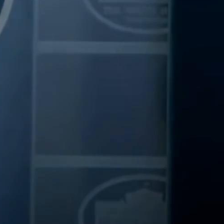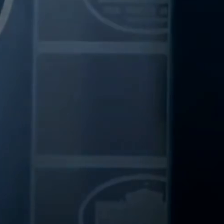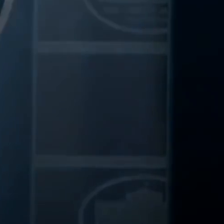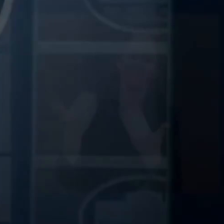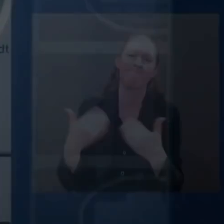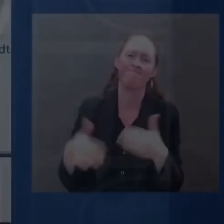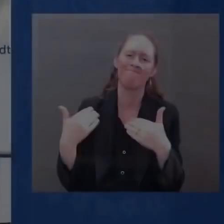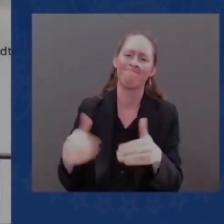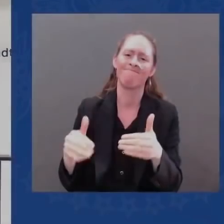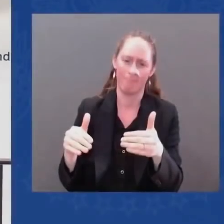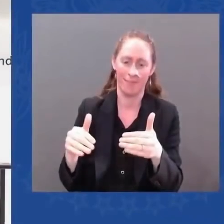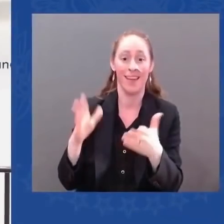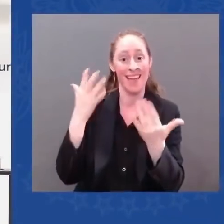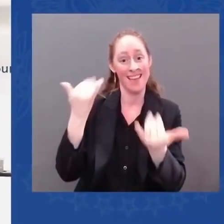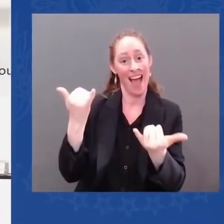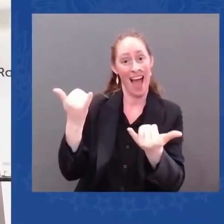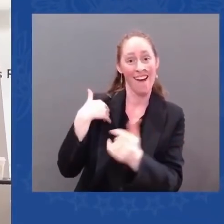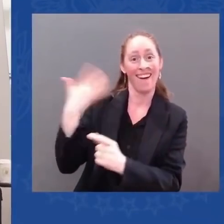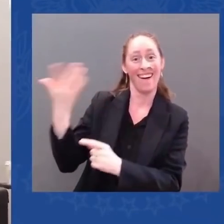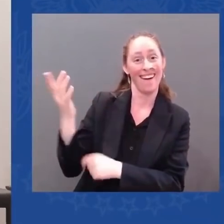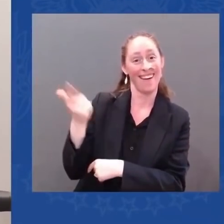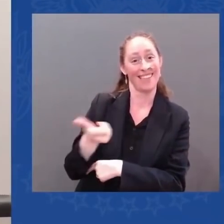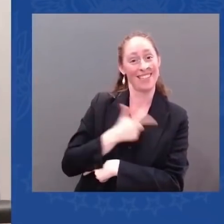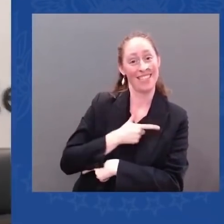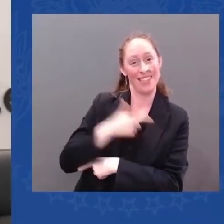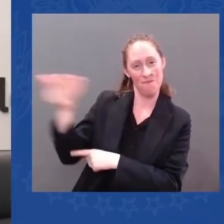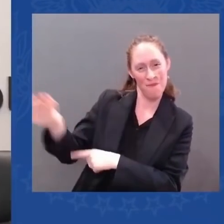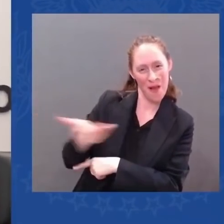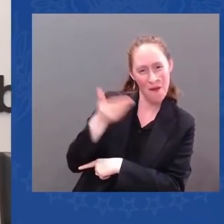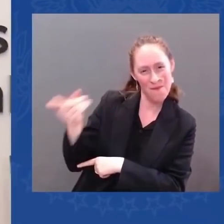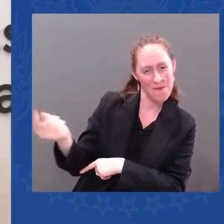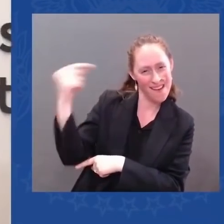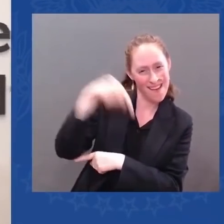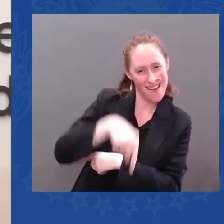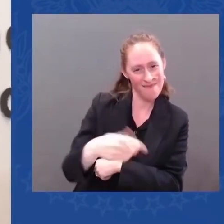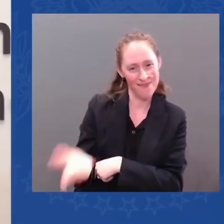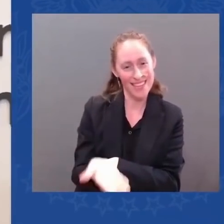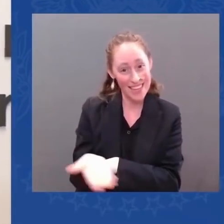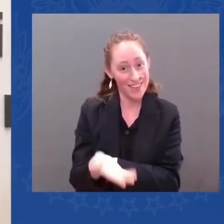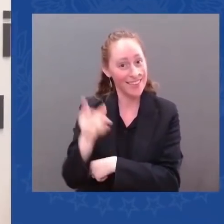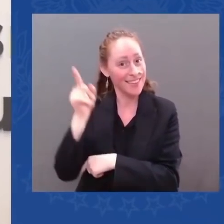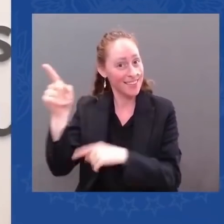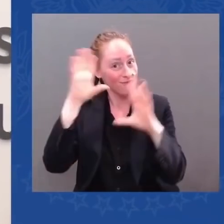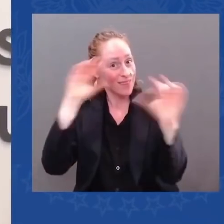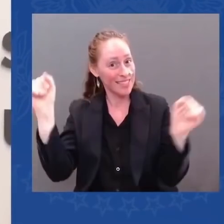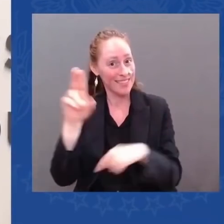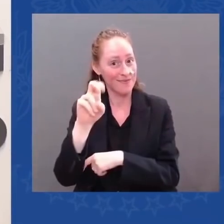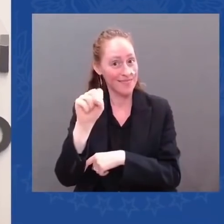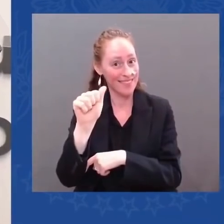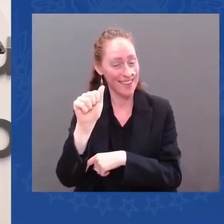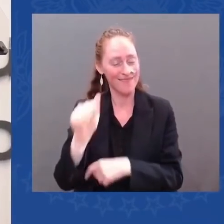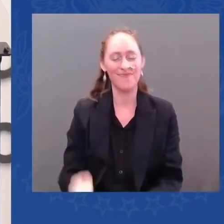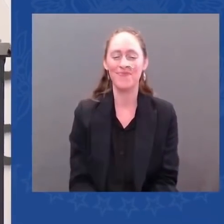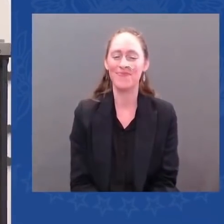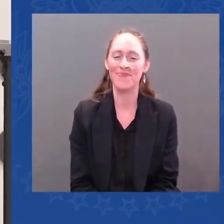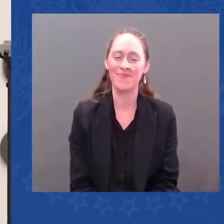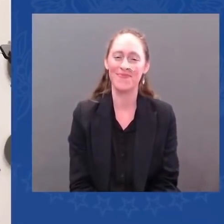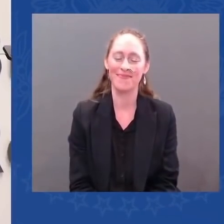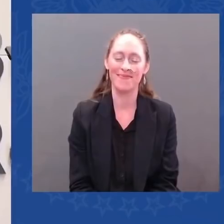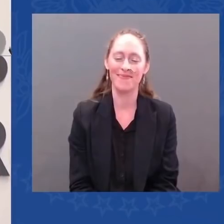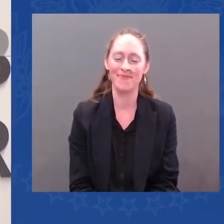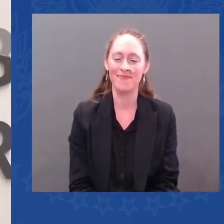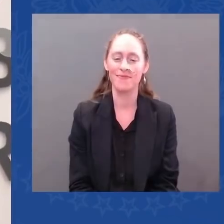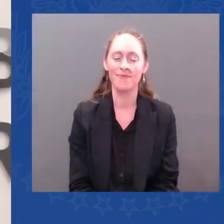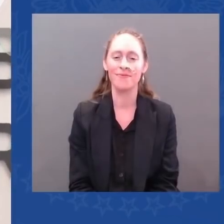vũ khí hóa học Tổng thống Mỹ Joe biden ngày 24 tháng 3 tương bố nếu ngay dùng vũ khí hóa học trong cuộc xâm lược implant thì Mỹ sẽ